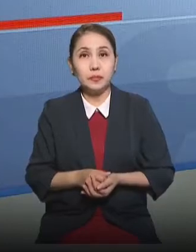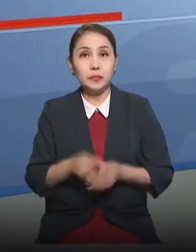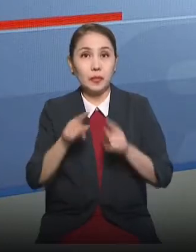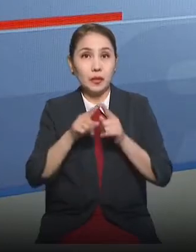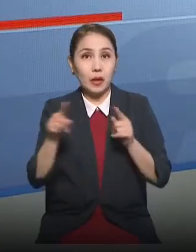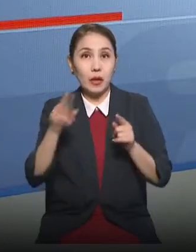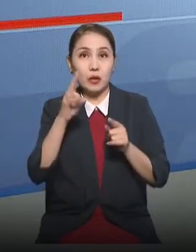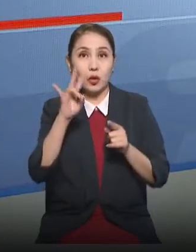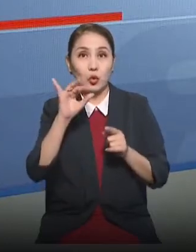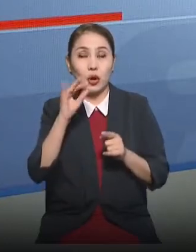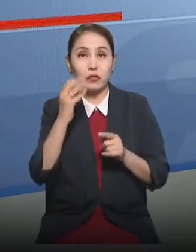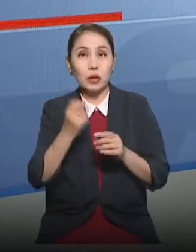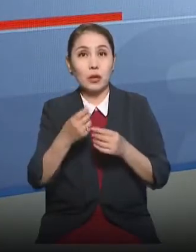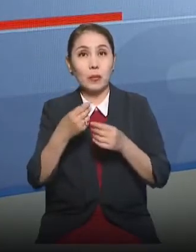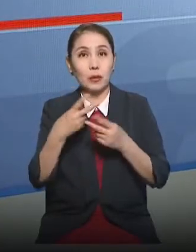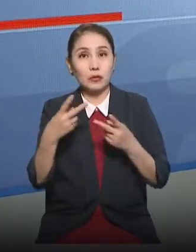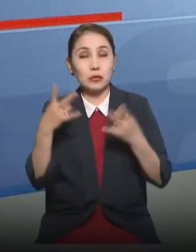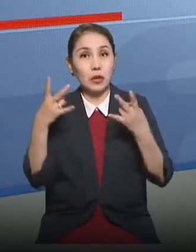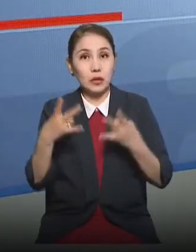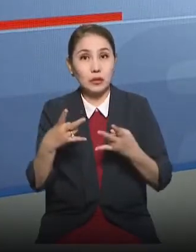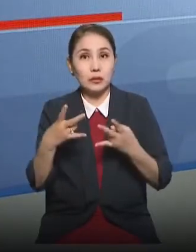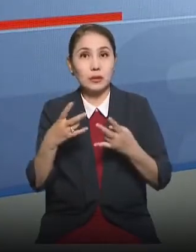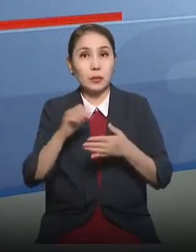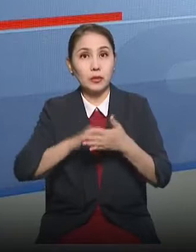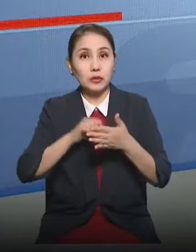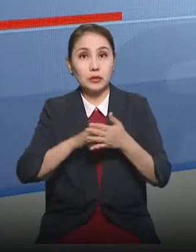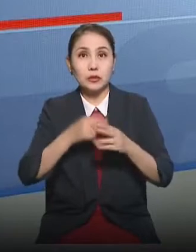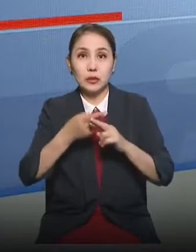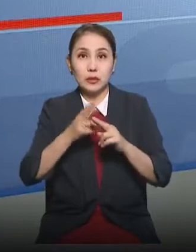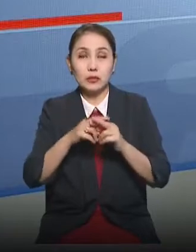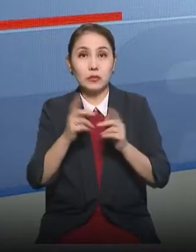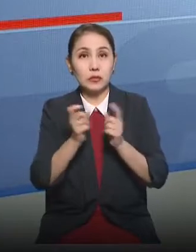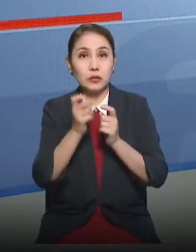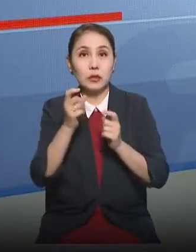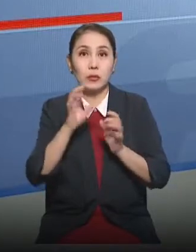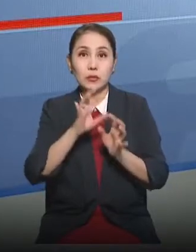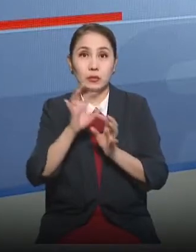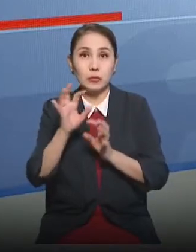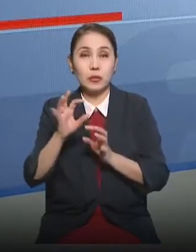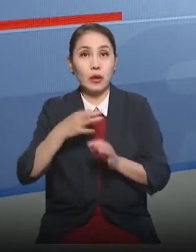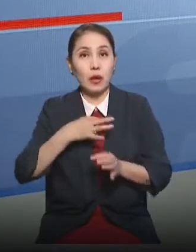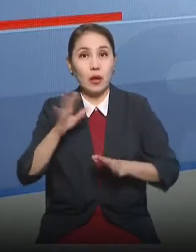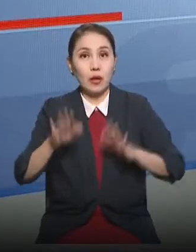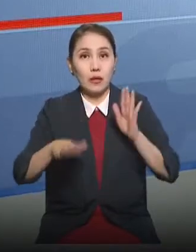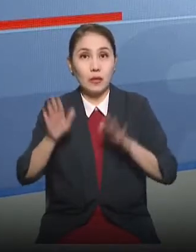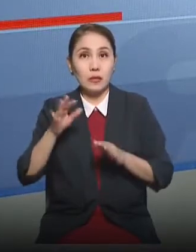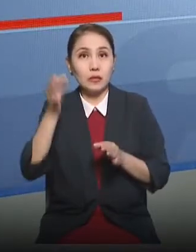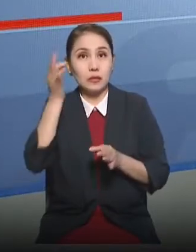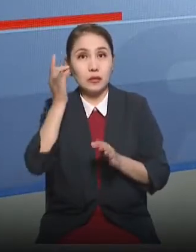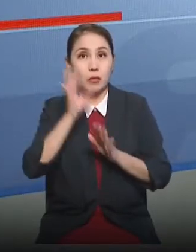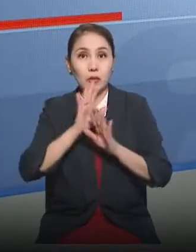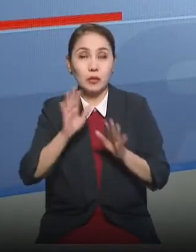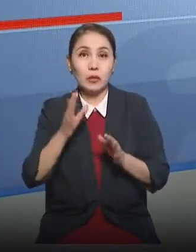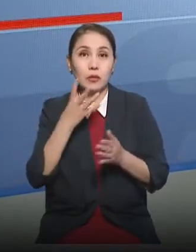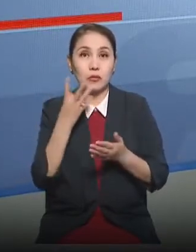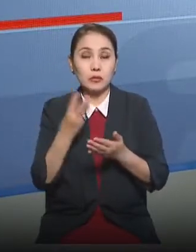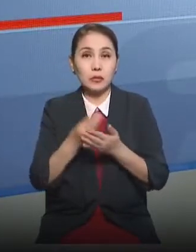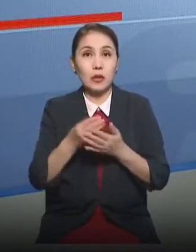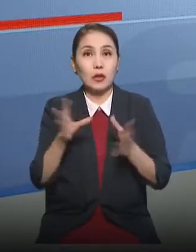Накануне в Нуравшане произошла трагедия. Причиной данного инцидента стала беспечность, халатность и несоблюдение одним из